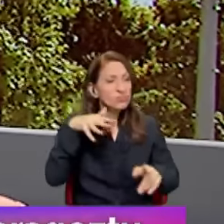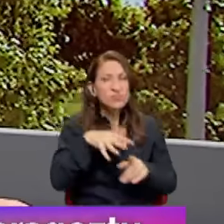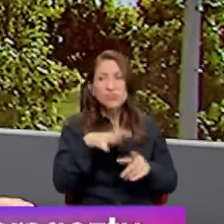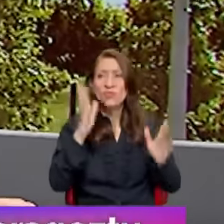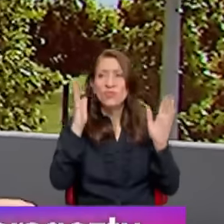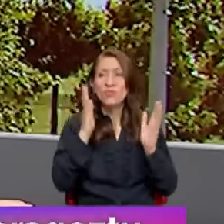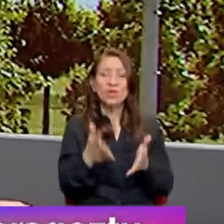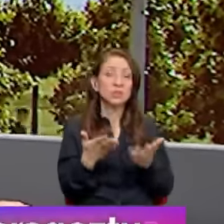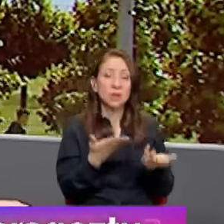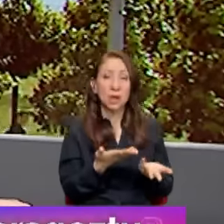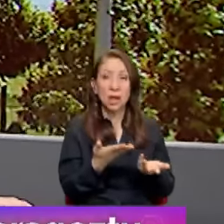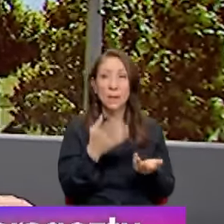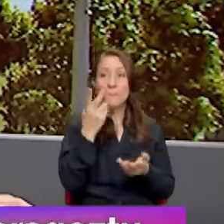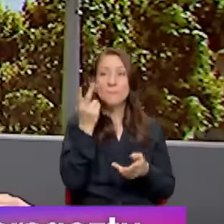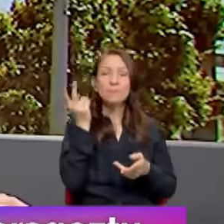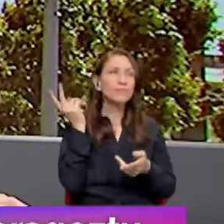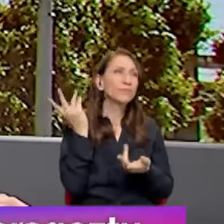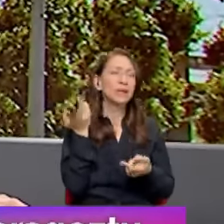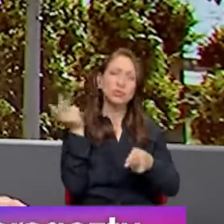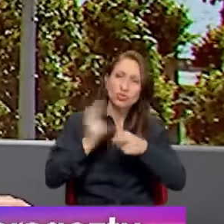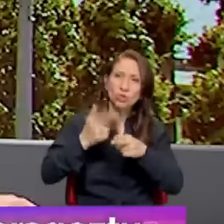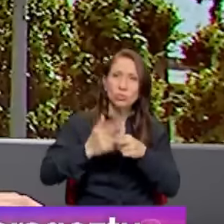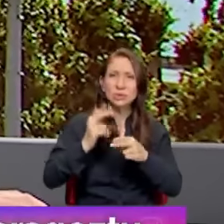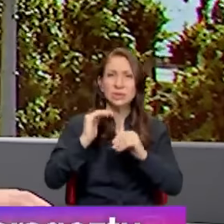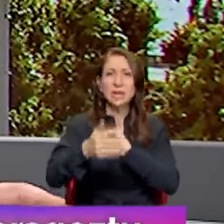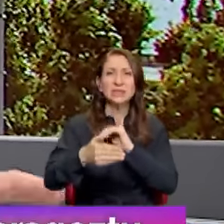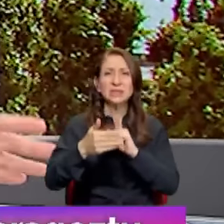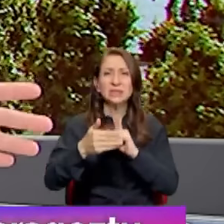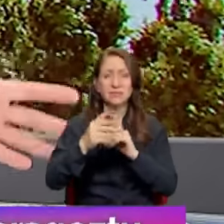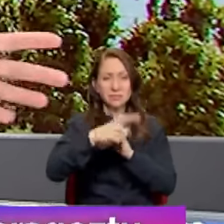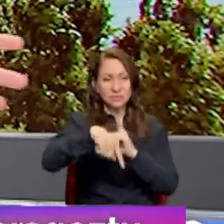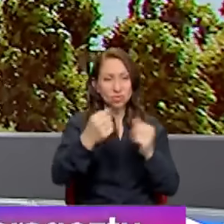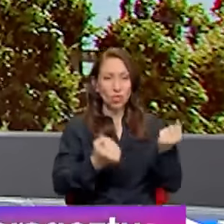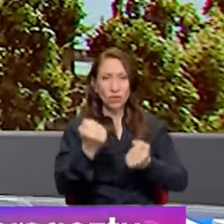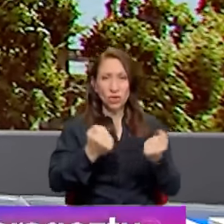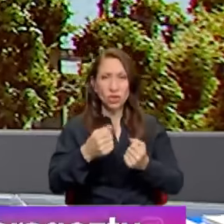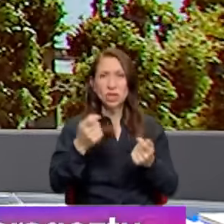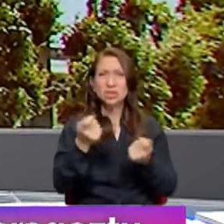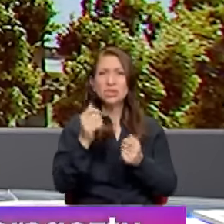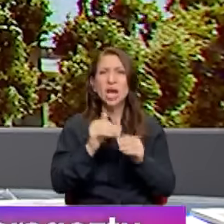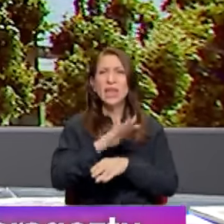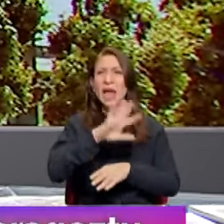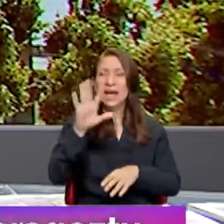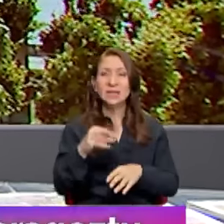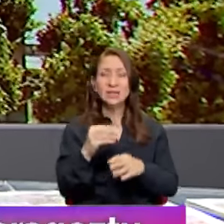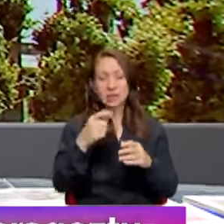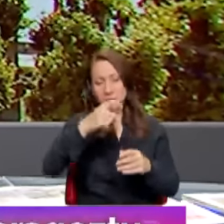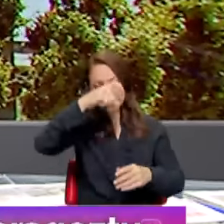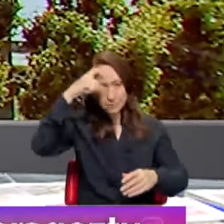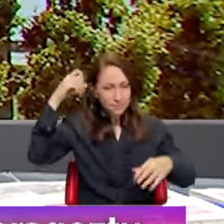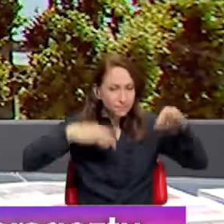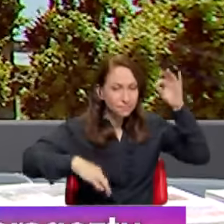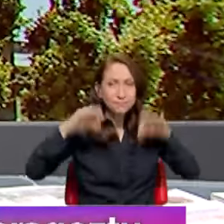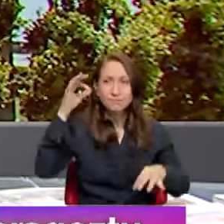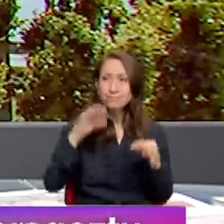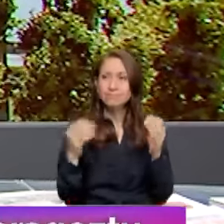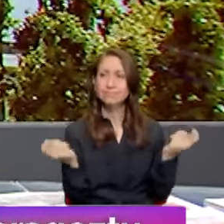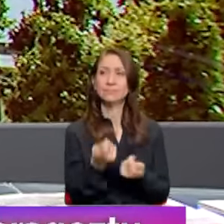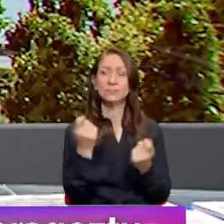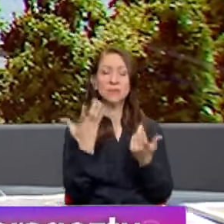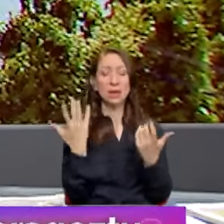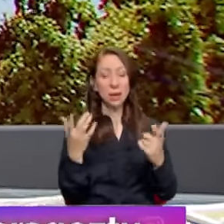ediyor eee bir an önce taksiciler adına Bütün herkes iş hayatındaki herkes alın teri döken herkesin